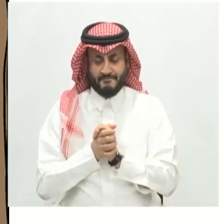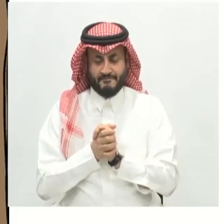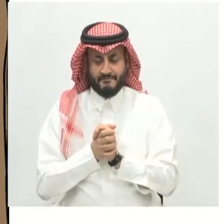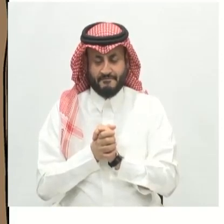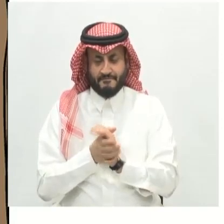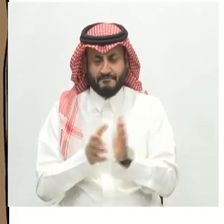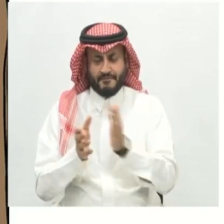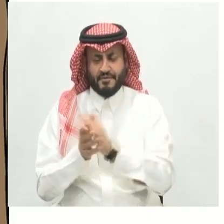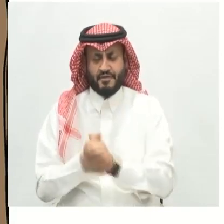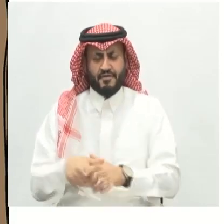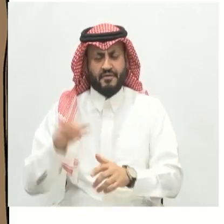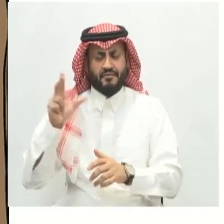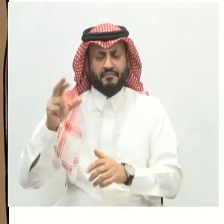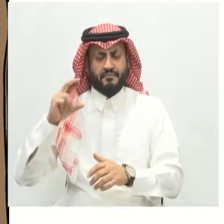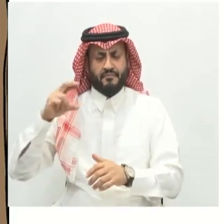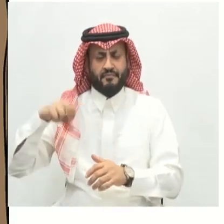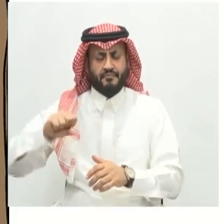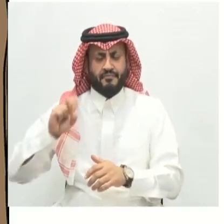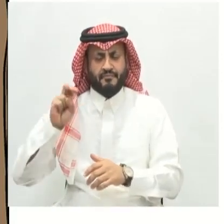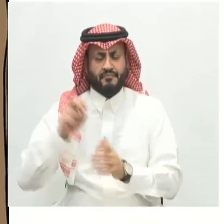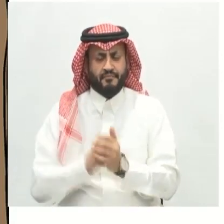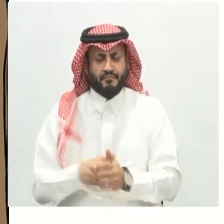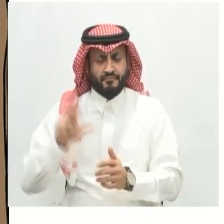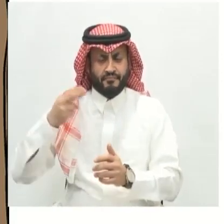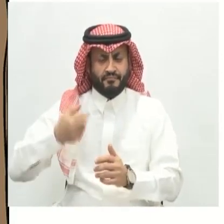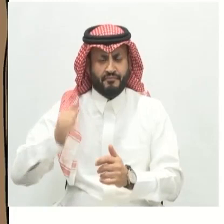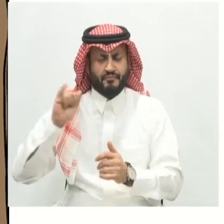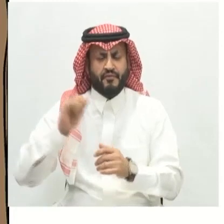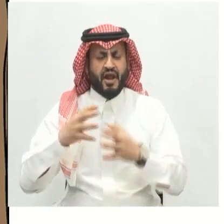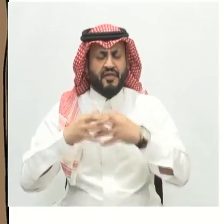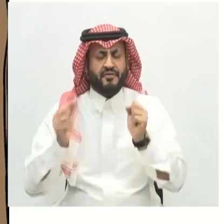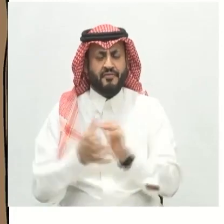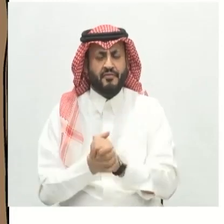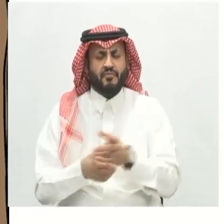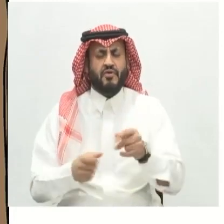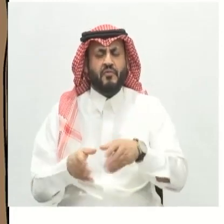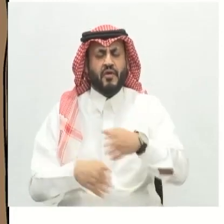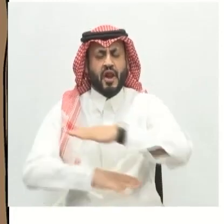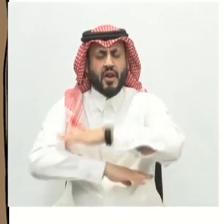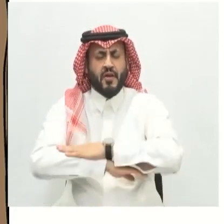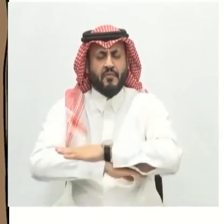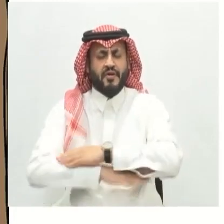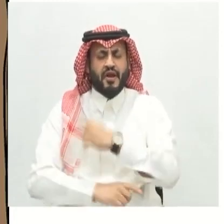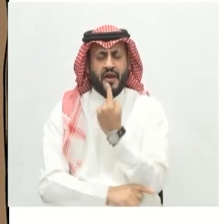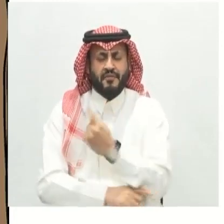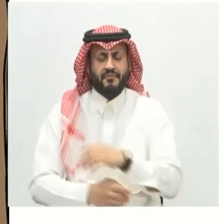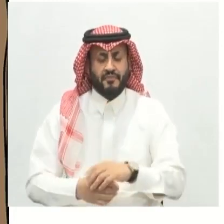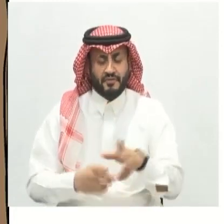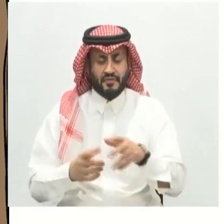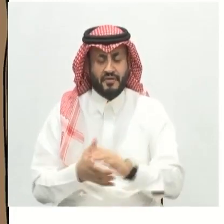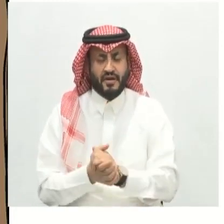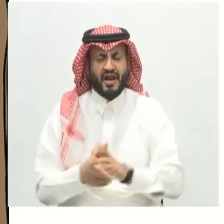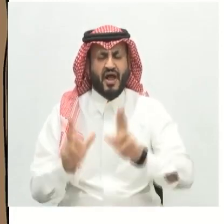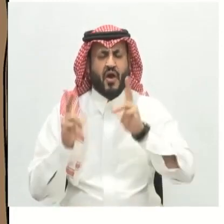اما الذوق العام فهو مجموعه من السلوكات والاداب التي تعبر عن قيم